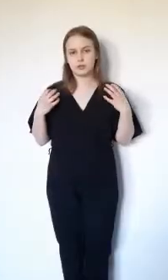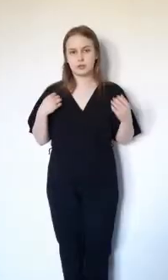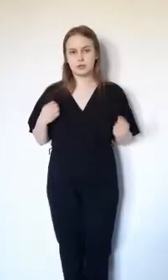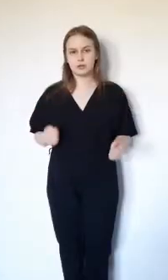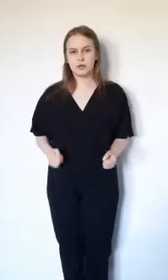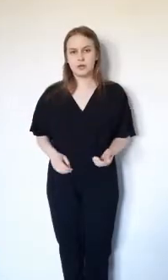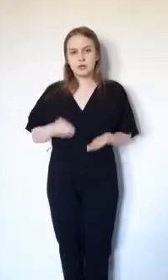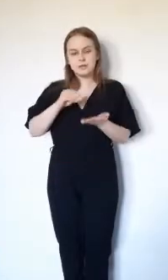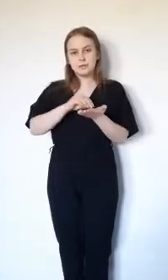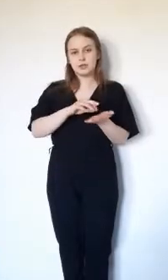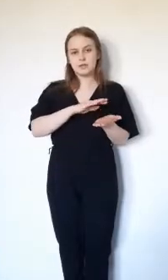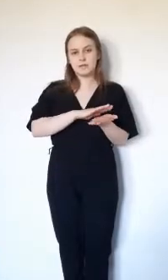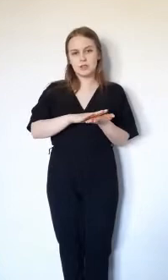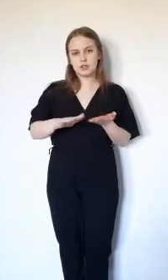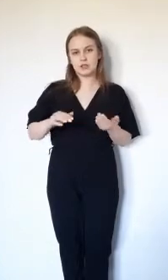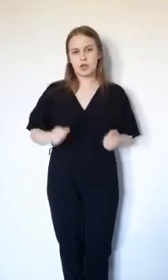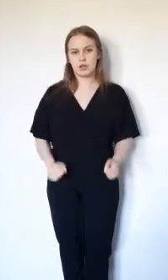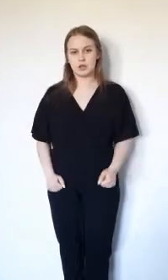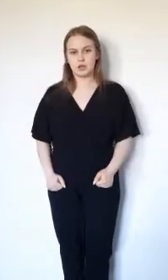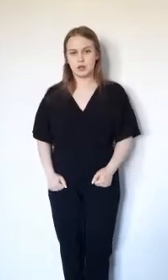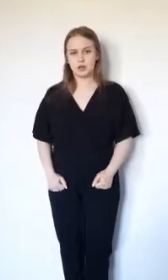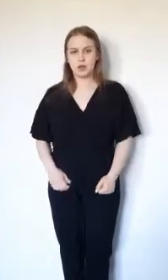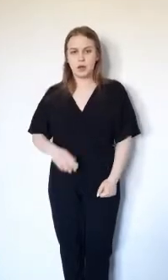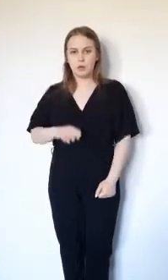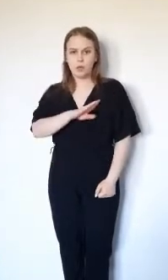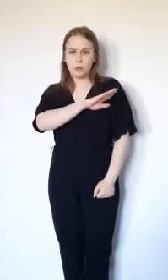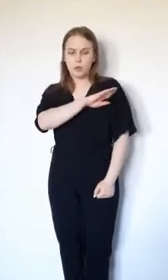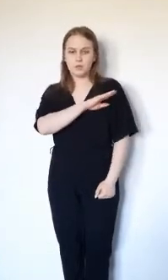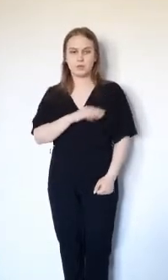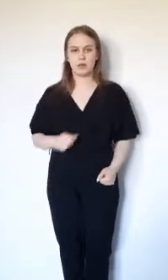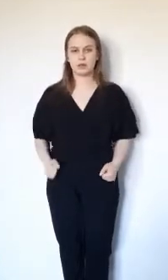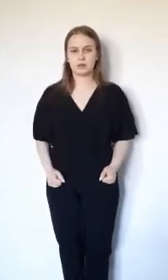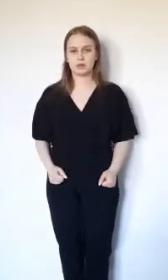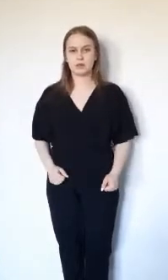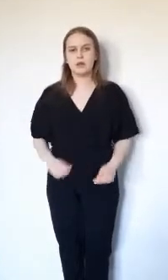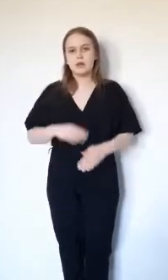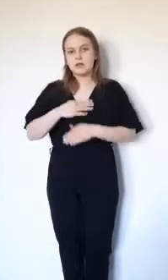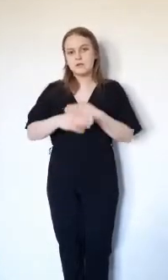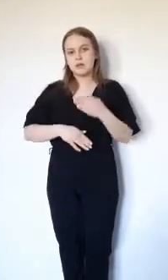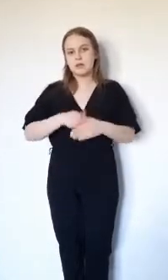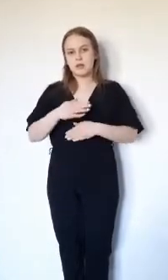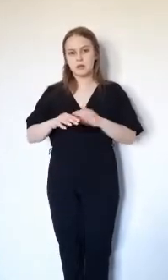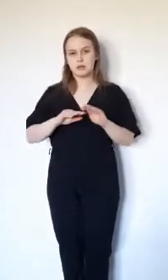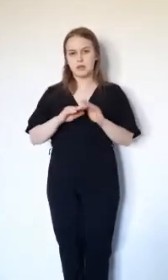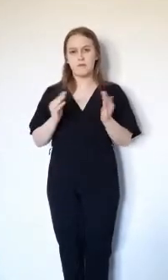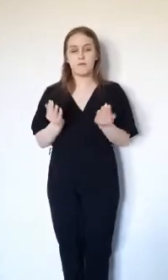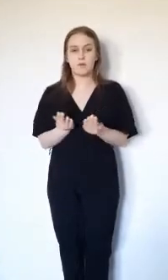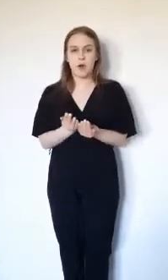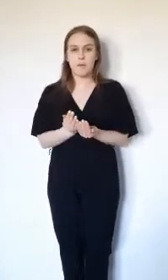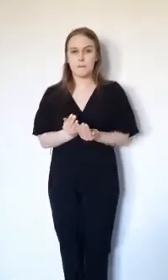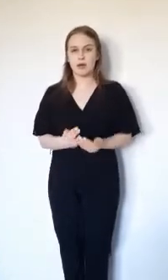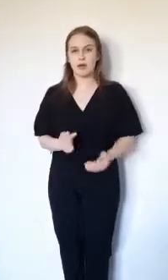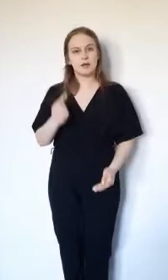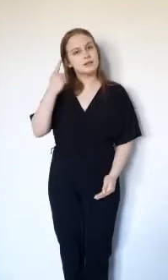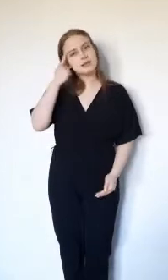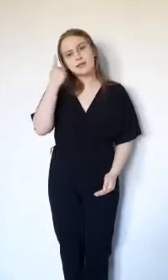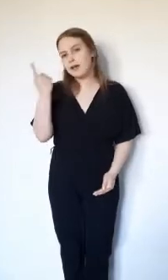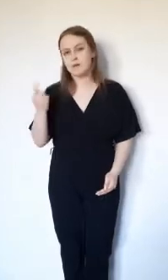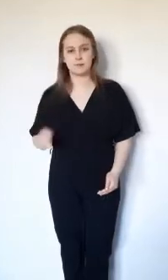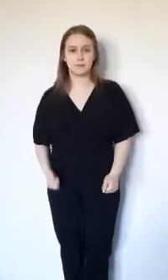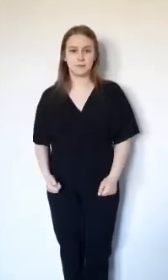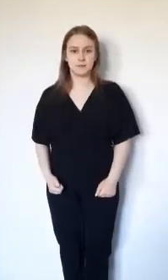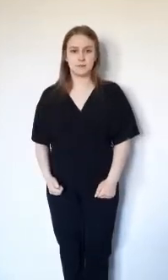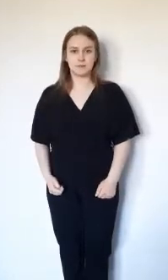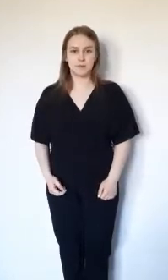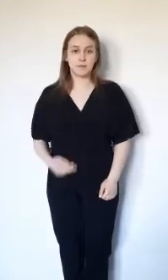Żyć z przyzwyczajenia, umrzeć zwinięty w kłębek, nie